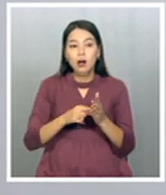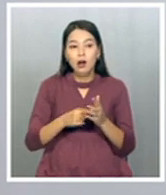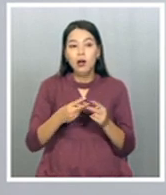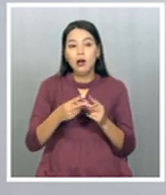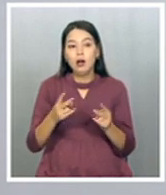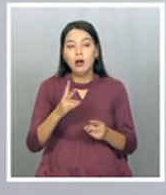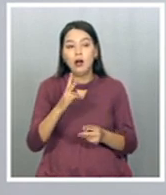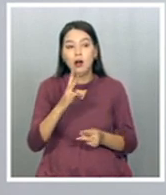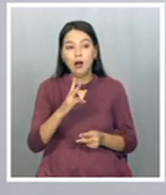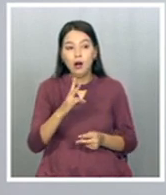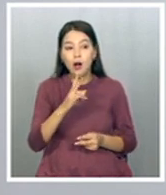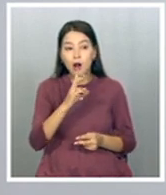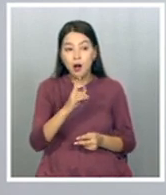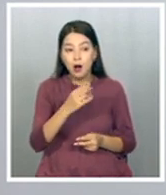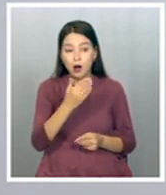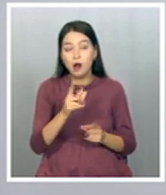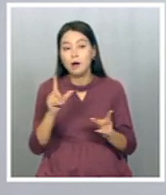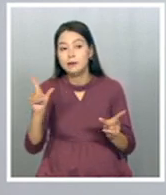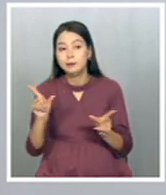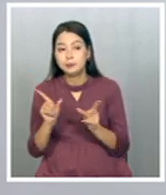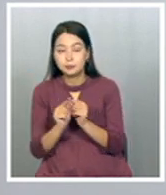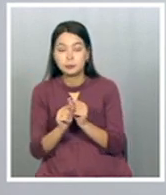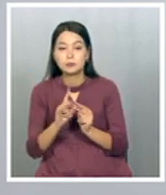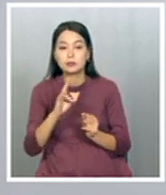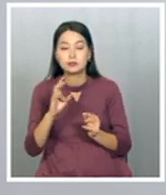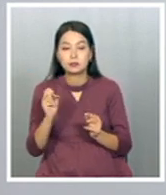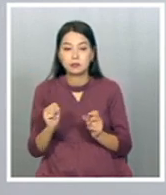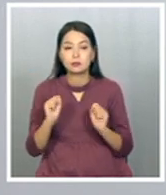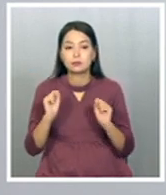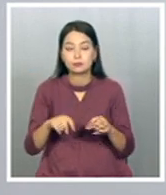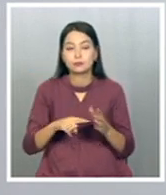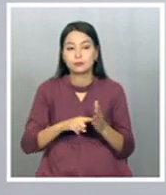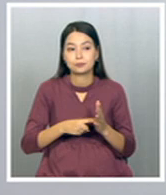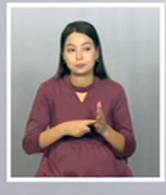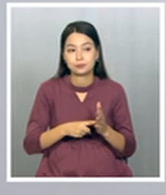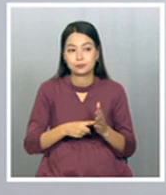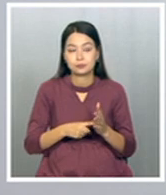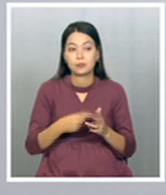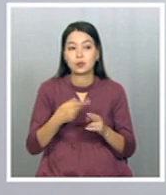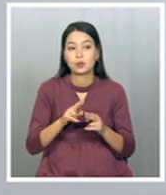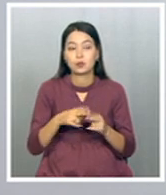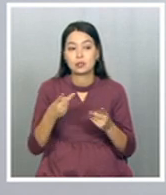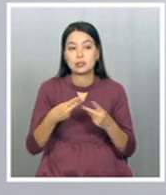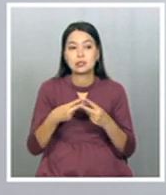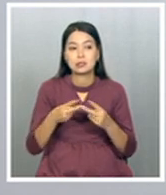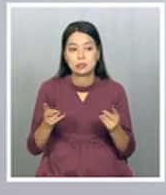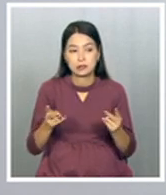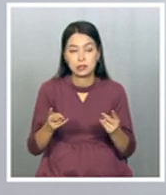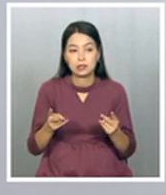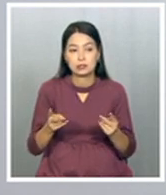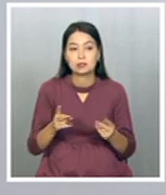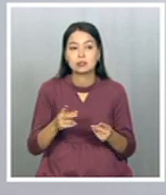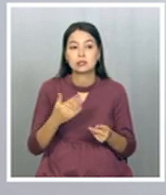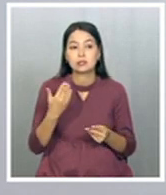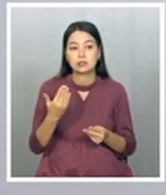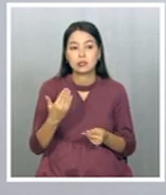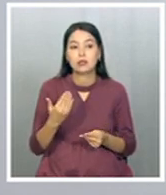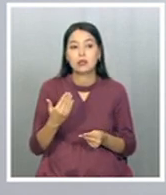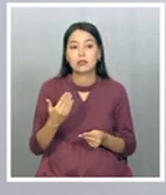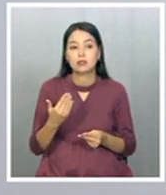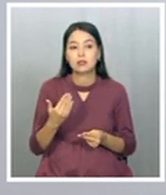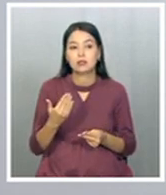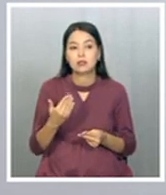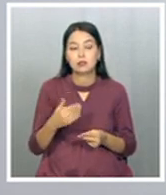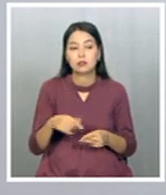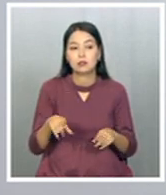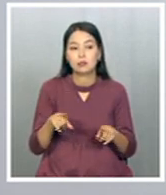тең, ол HB мен HA векторларының скаляр көбейтіндісіне. Осы теңдіктерден балалар қарасаңыздар, бізде оң